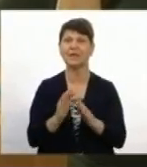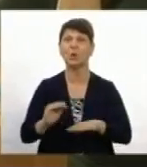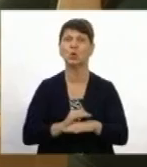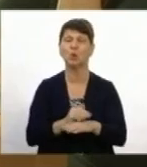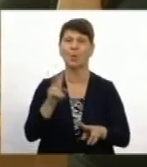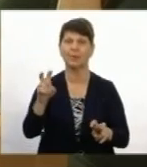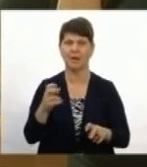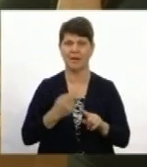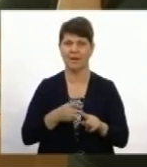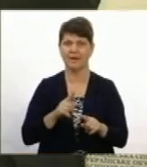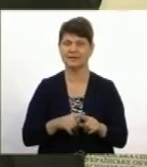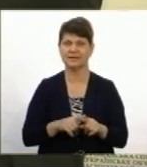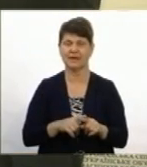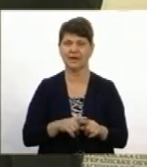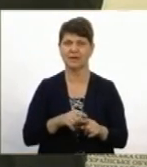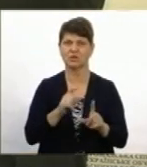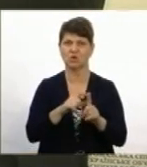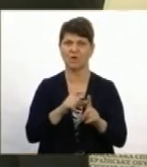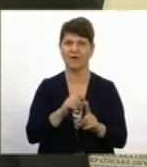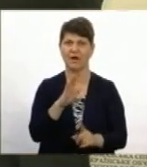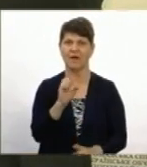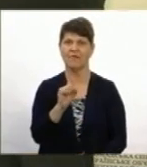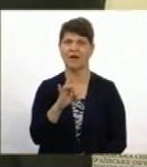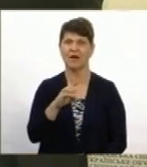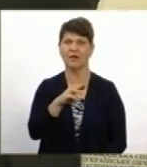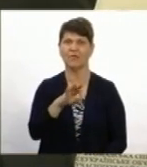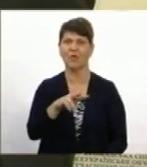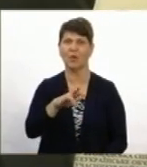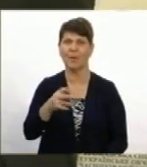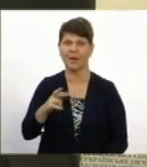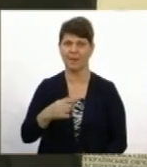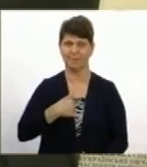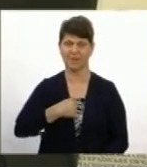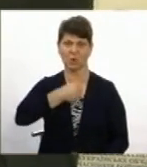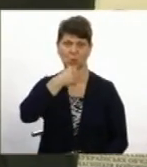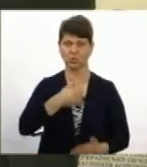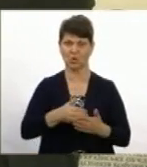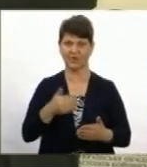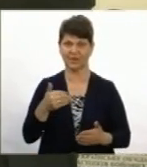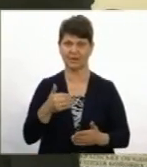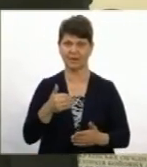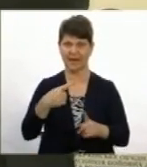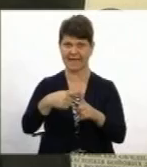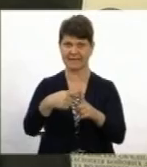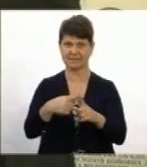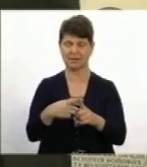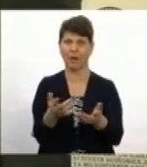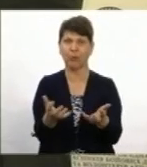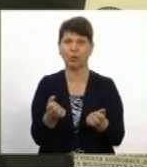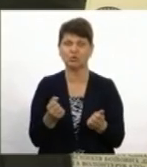просто поїздка була до Варфоломея. Уявляєте собі, мені дорослому хрестика від самого отримати, ну